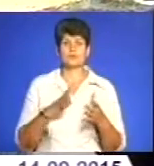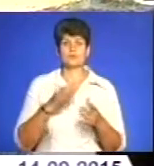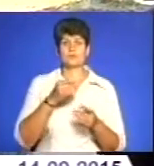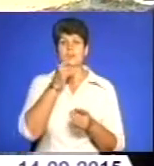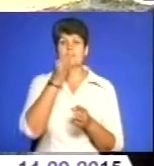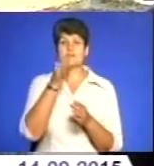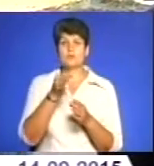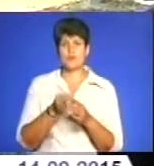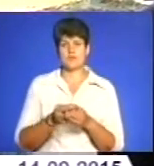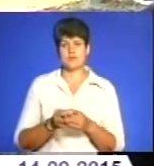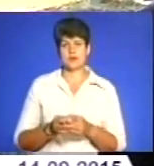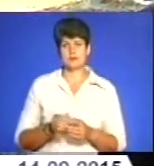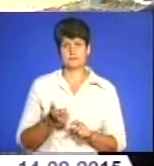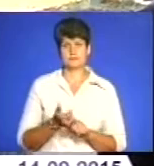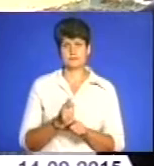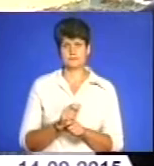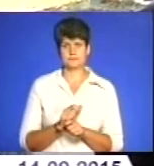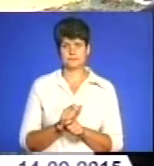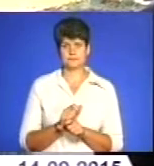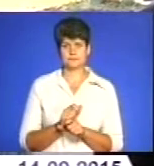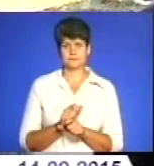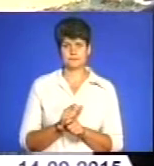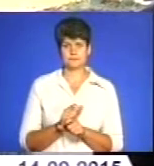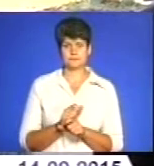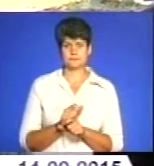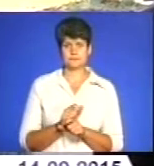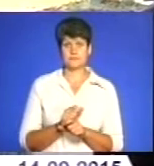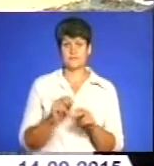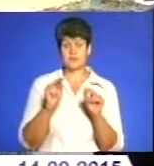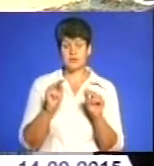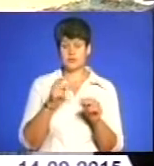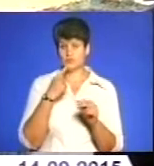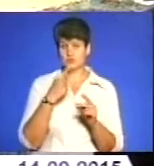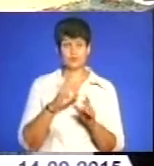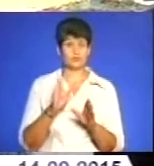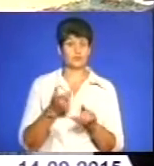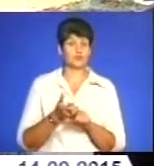перш за все. Ну, я, чесно говоря, був дуже здивований.